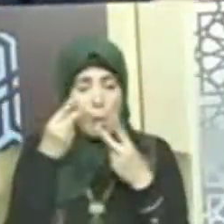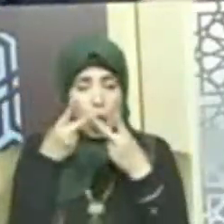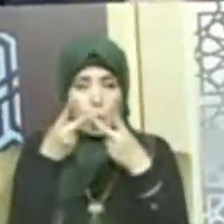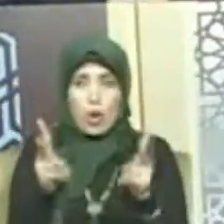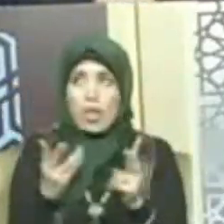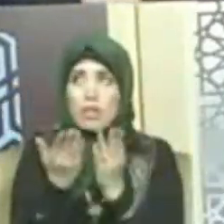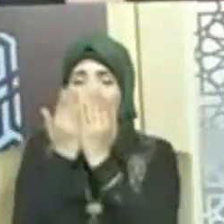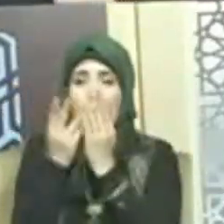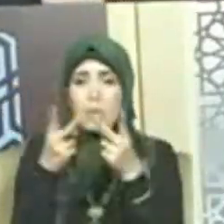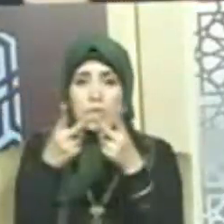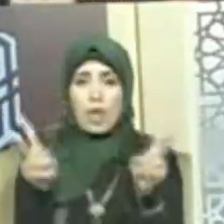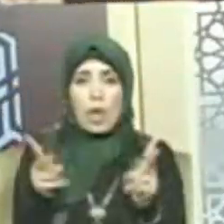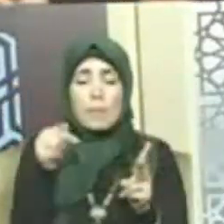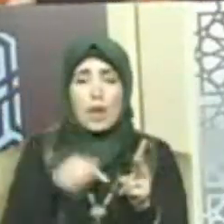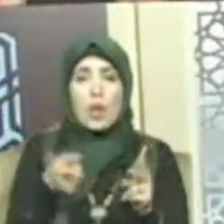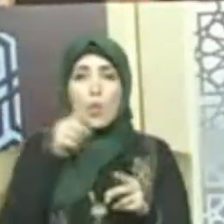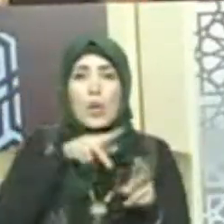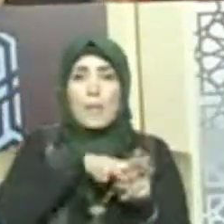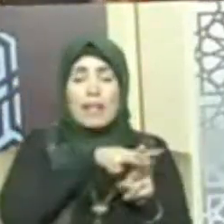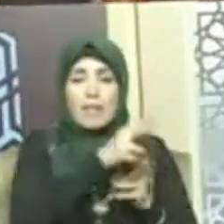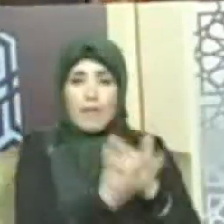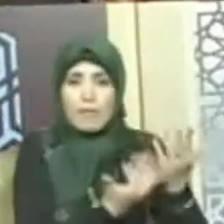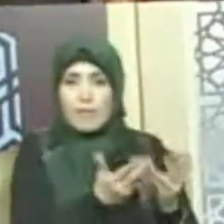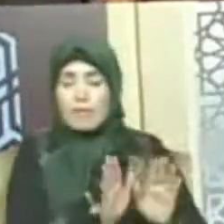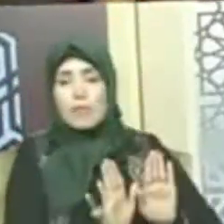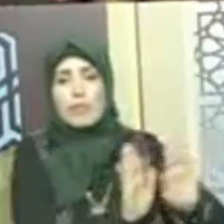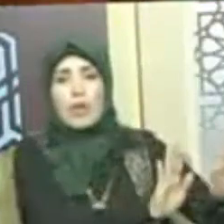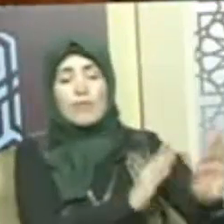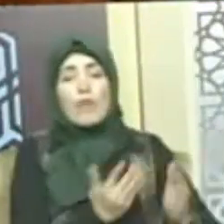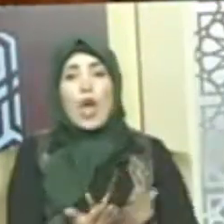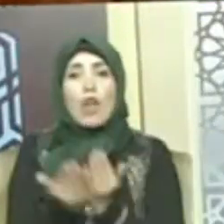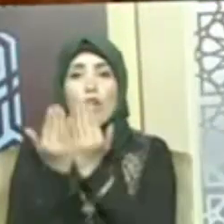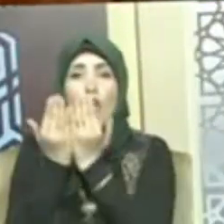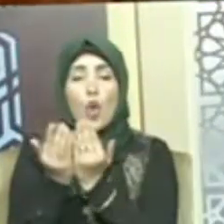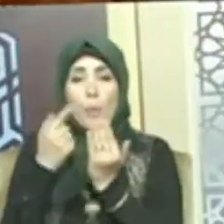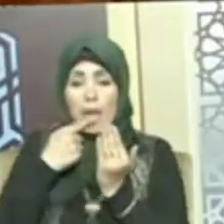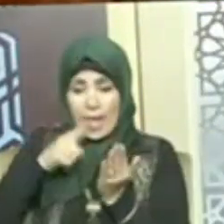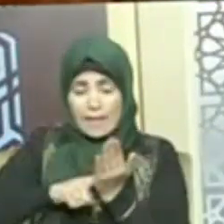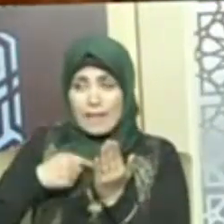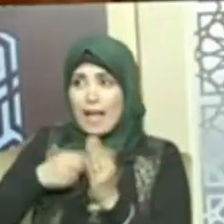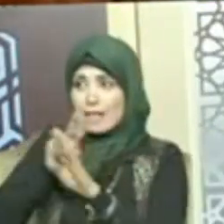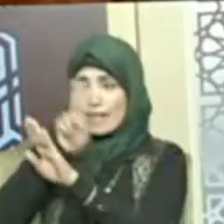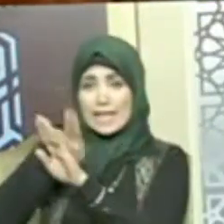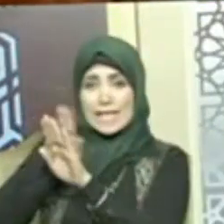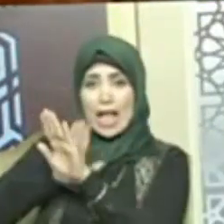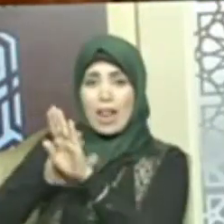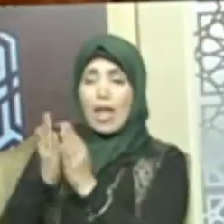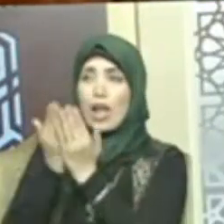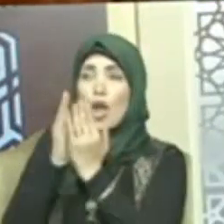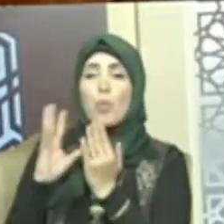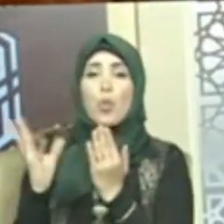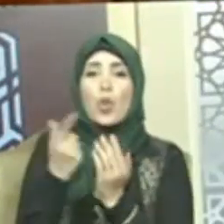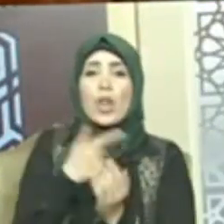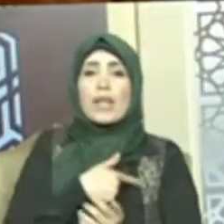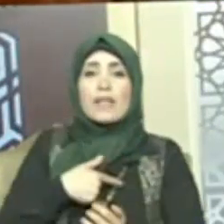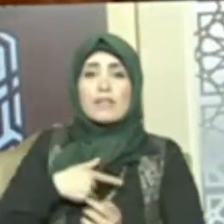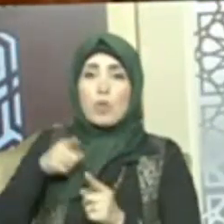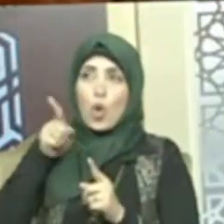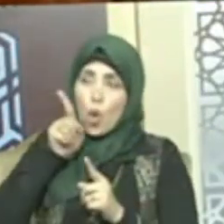المقبولين ومن عتقائك من النار. اللهم إنا نسألك بكل اسم هو